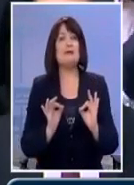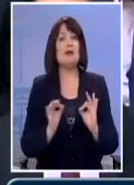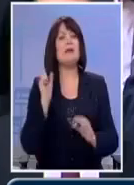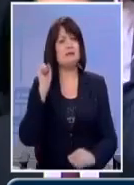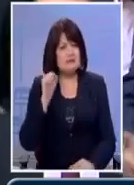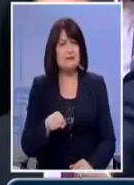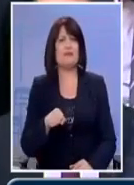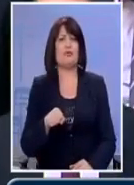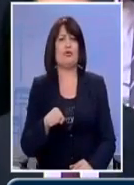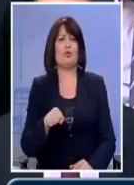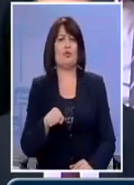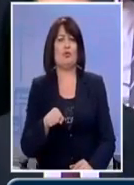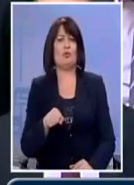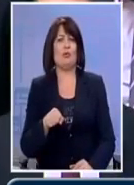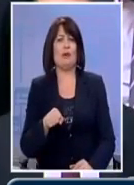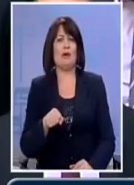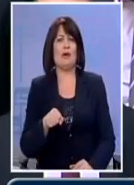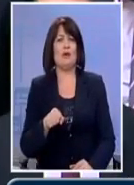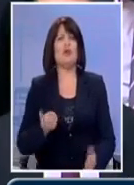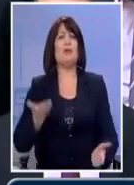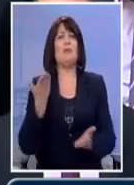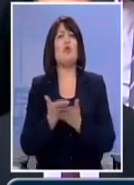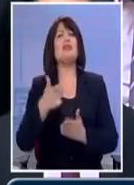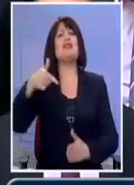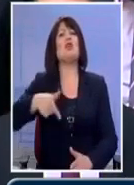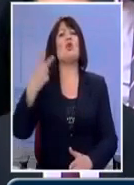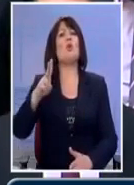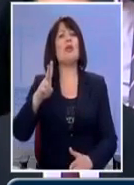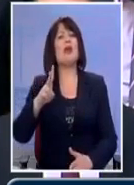συμφωνούμε απολύτως μαζί του στην απόρριψη της προστάσεως Γιούνκερ,